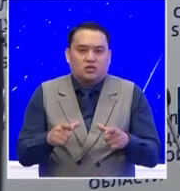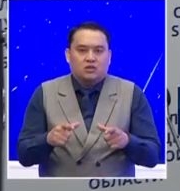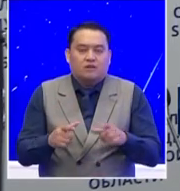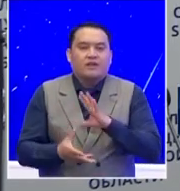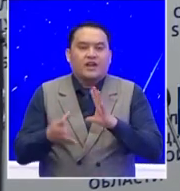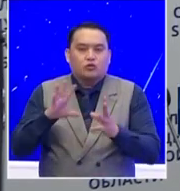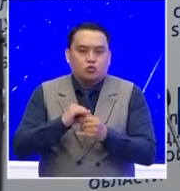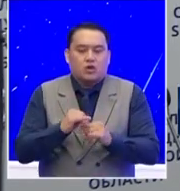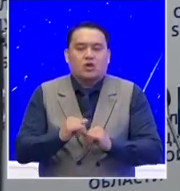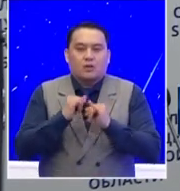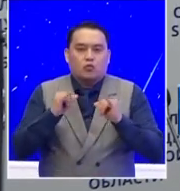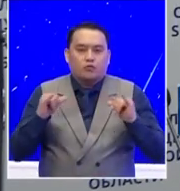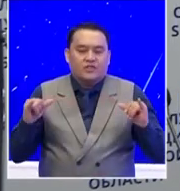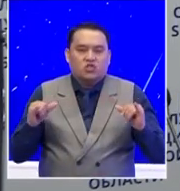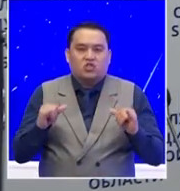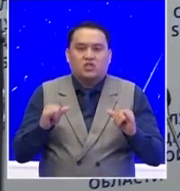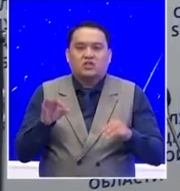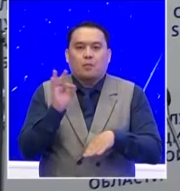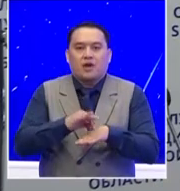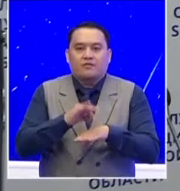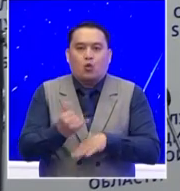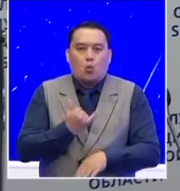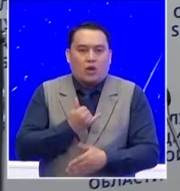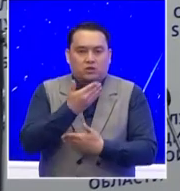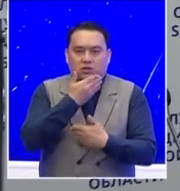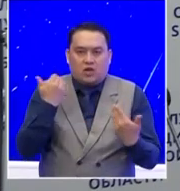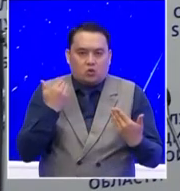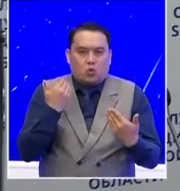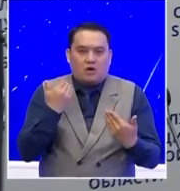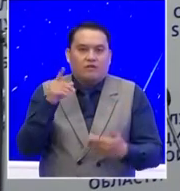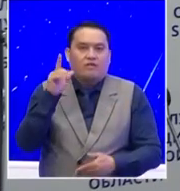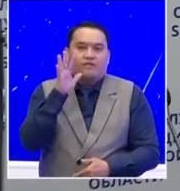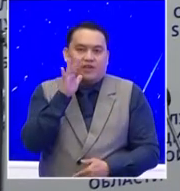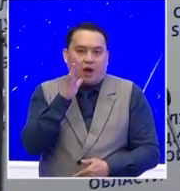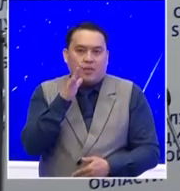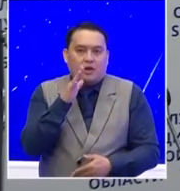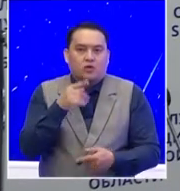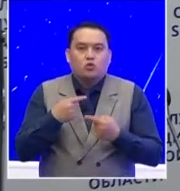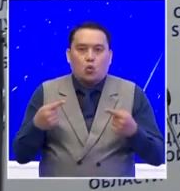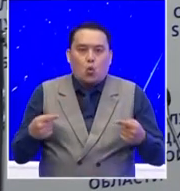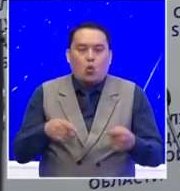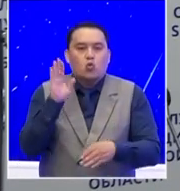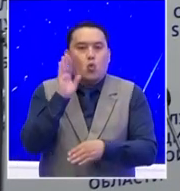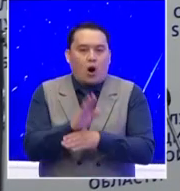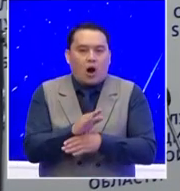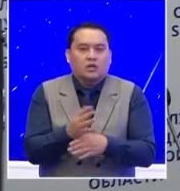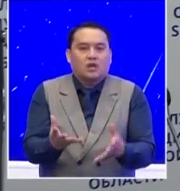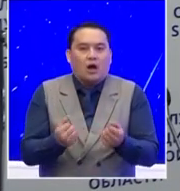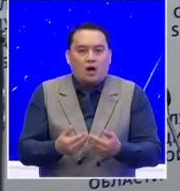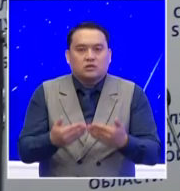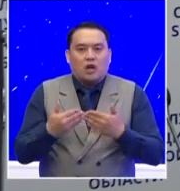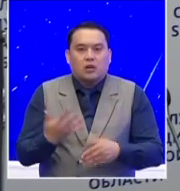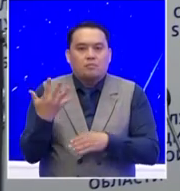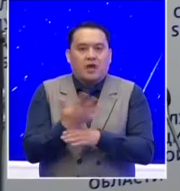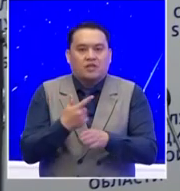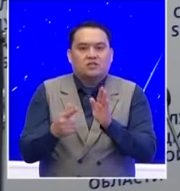этого темпа роста заболеваний у нас нет. На сегодня, значит, время заставило принять другое постановление. Постановление 5